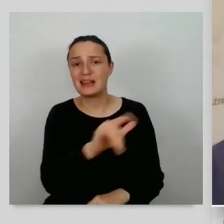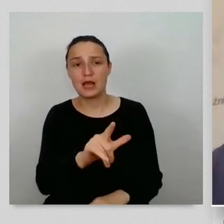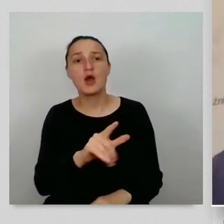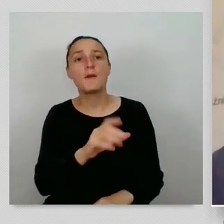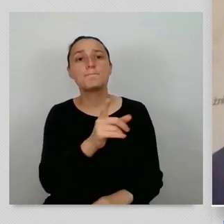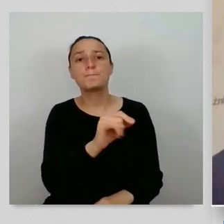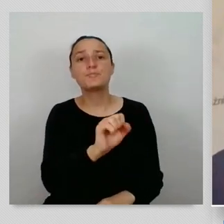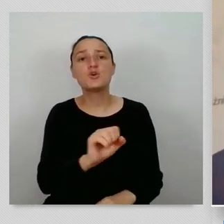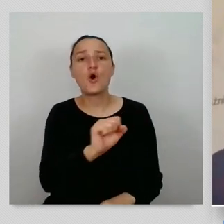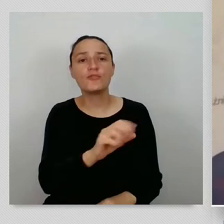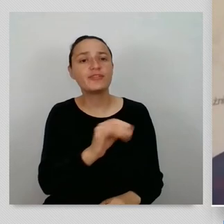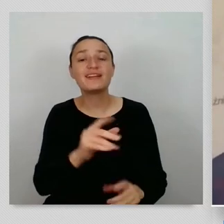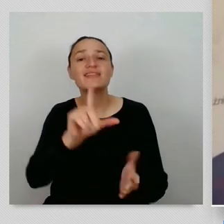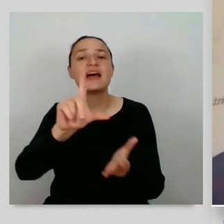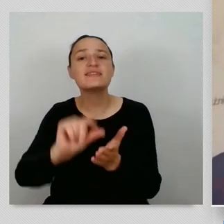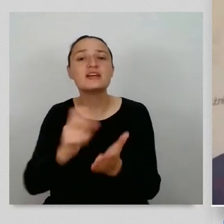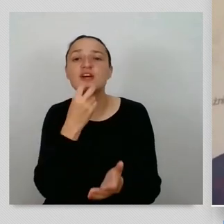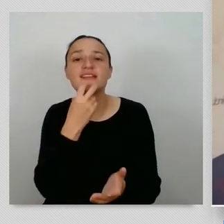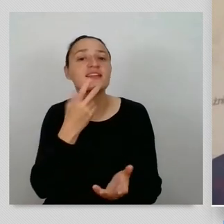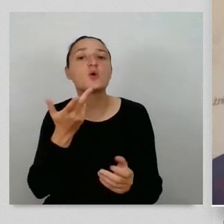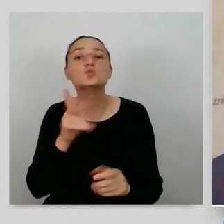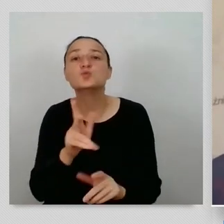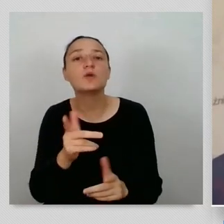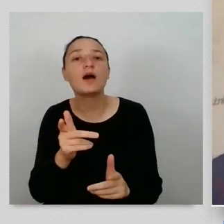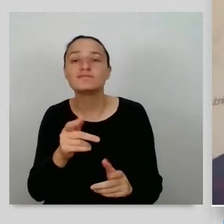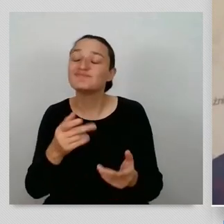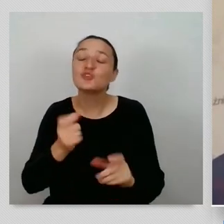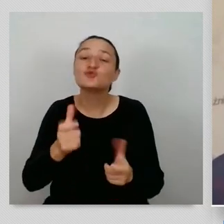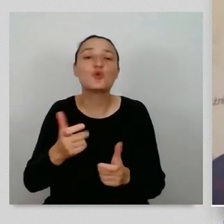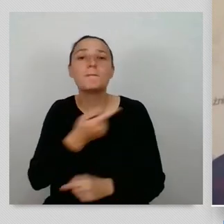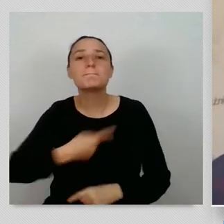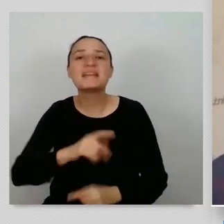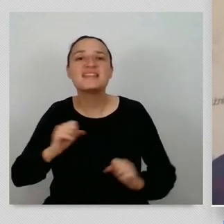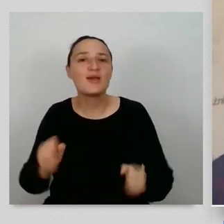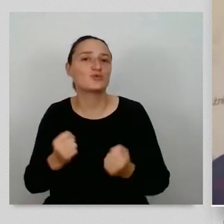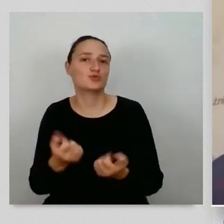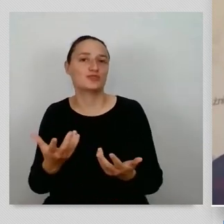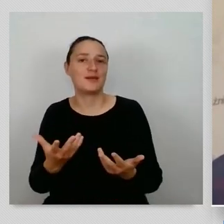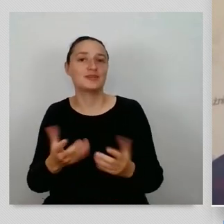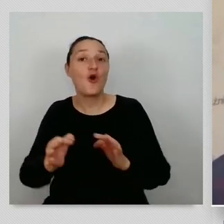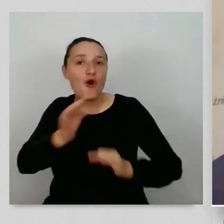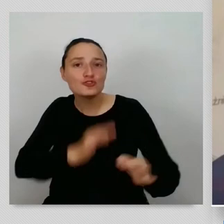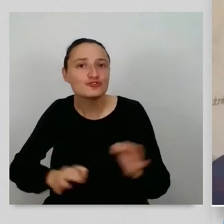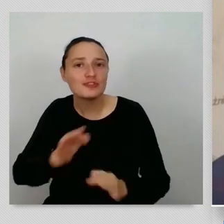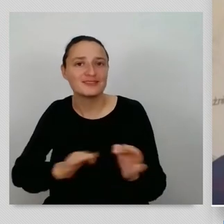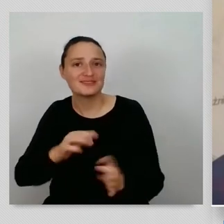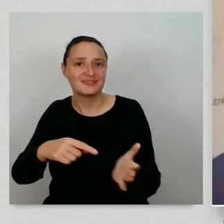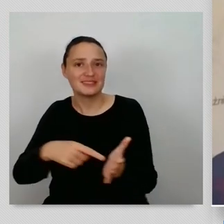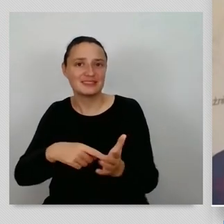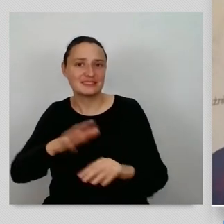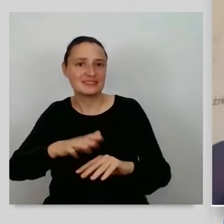ta, której nie zużyjemy. I ona jest największym naszym sukcesem. Więc my powinniśmy myśleć o tym, jak budować energooszczędne